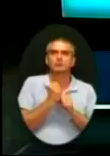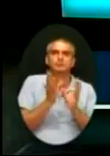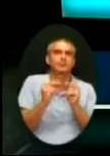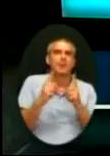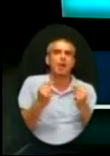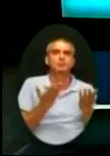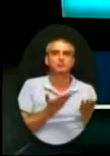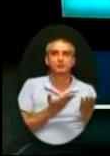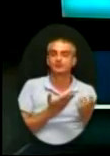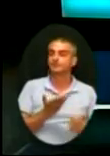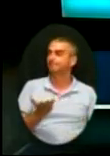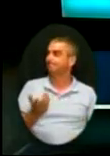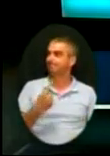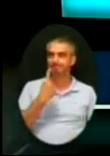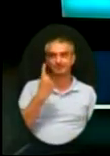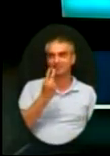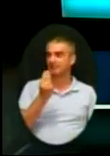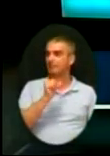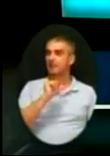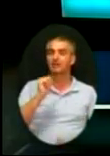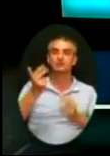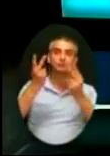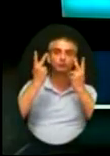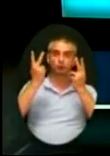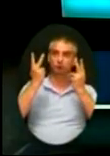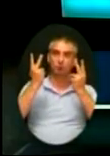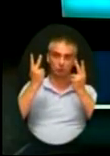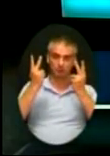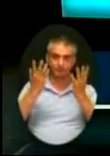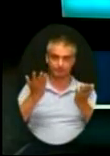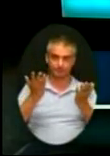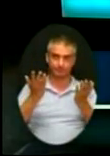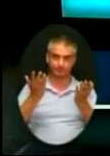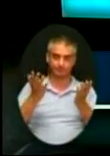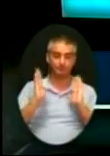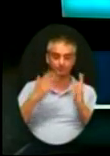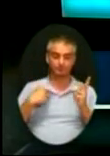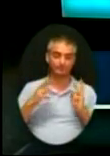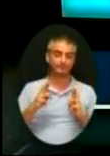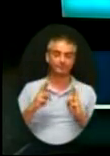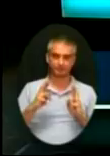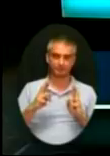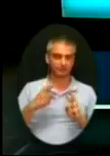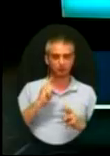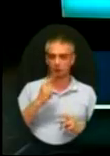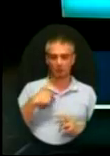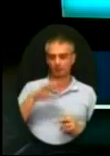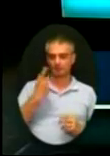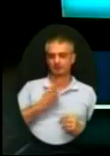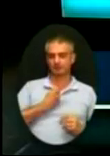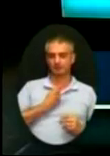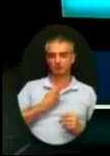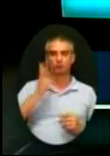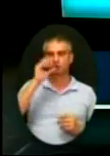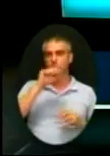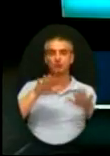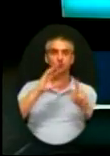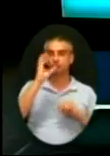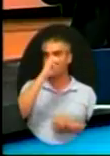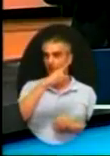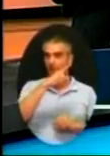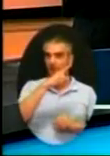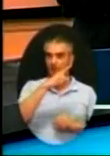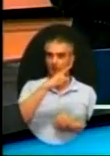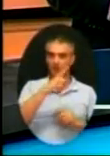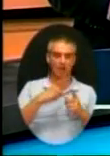עזה? תראה, אחד הדברים הכי משמעותיים, ואני מאוד מקווה, שלא נמצא את עצמנו בגישת ממשל אובמה,